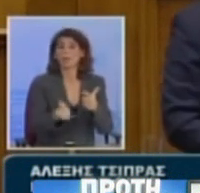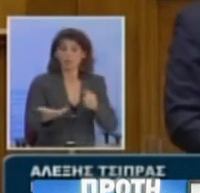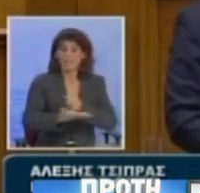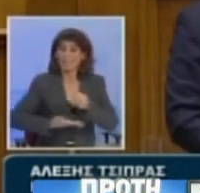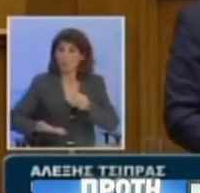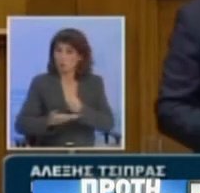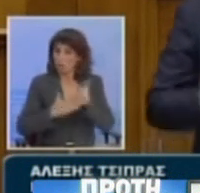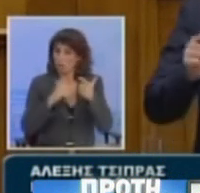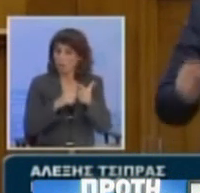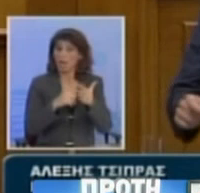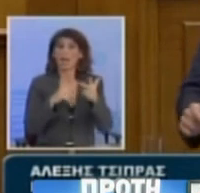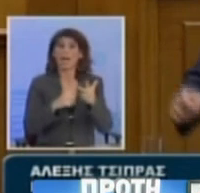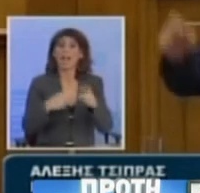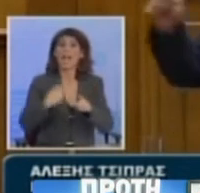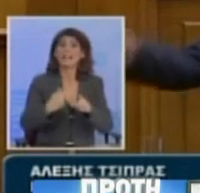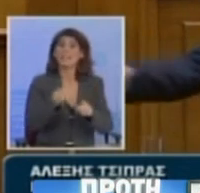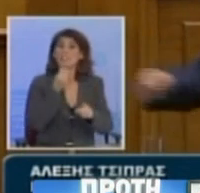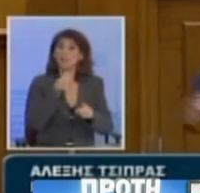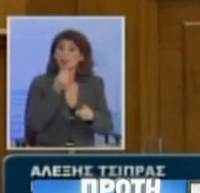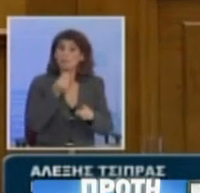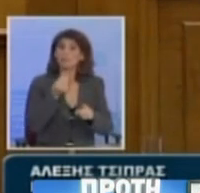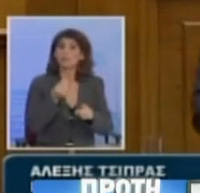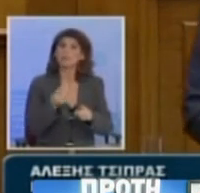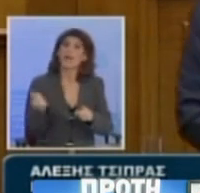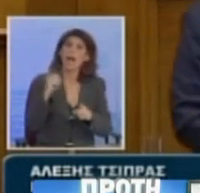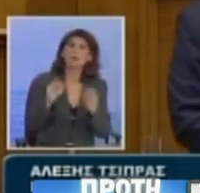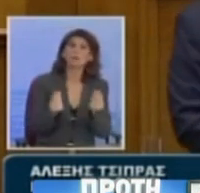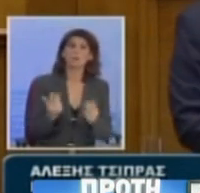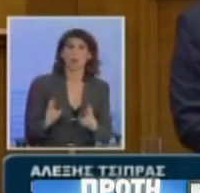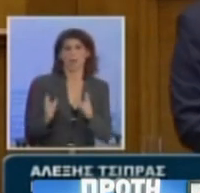γεωργία, η ελληνική διατροφή, οι εναλλακτικές μορφές ενέργειας.